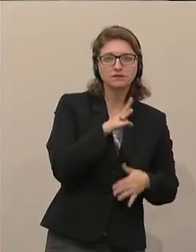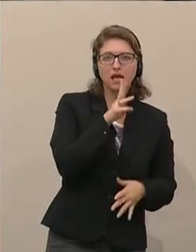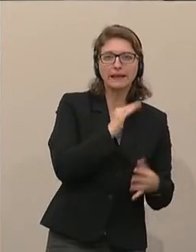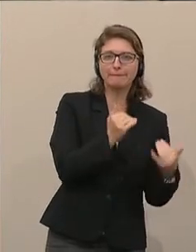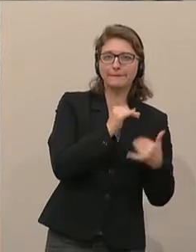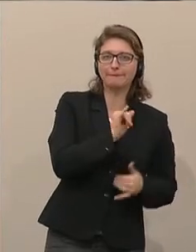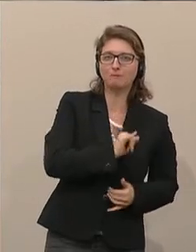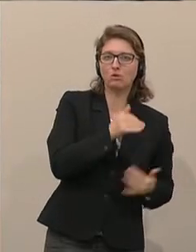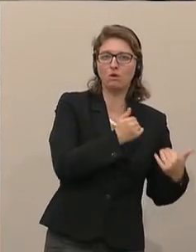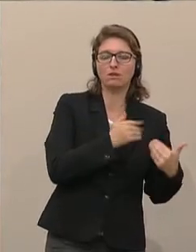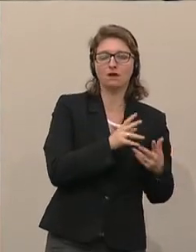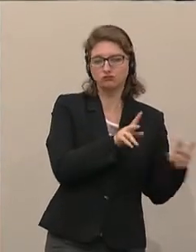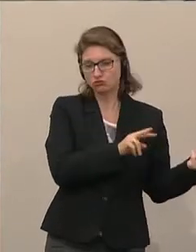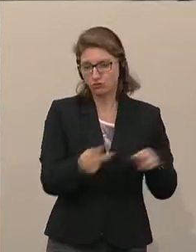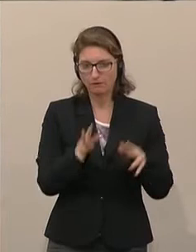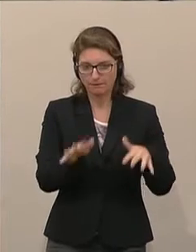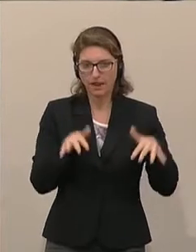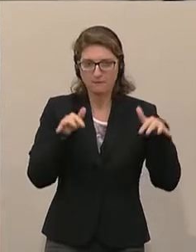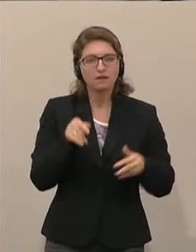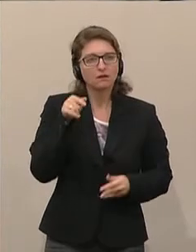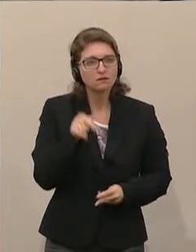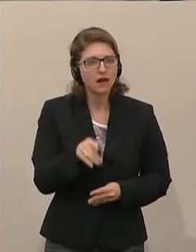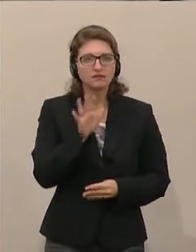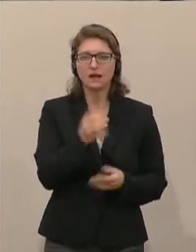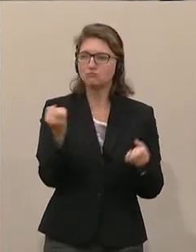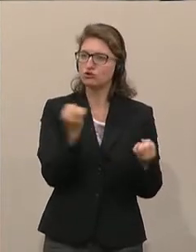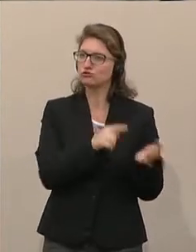Parlament und ziehen Ihre politische Show ab, wie